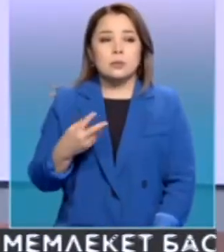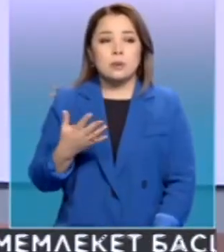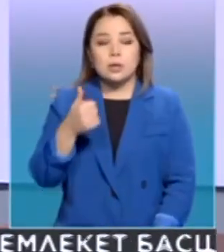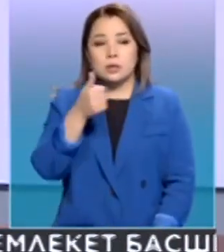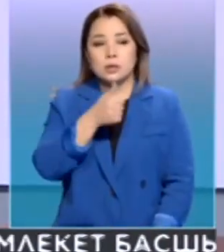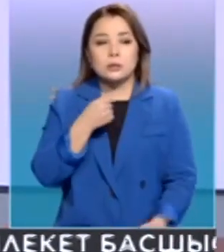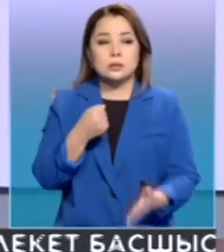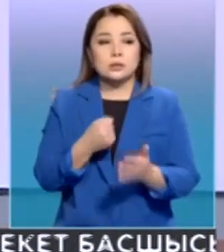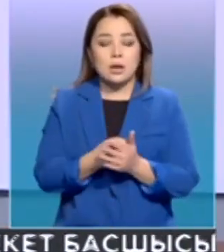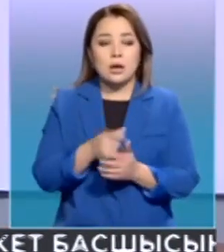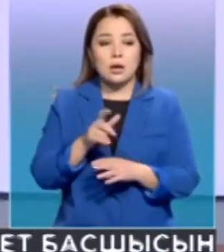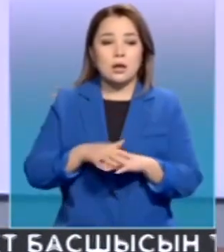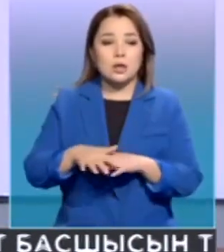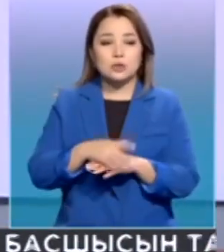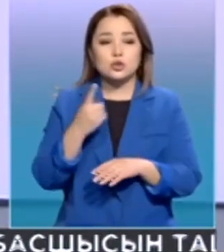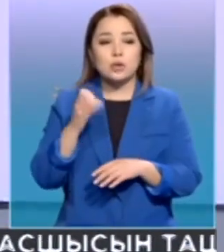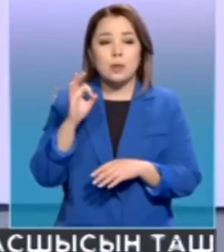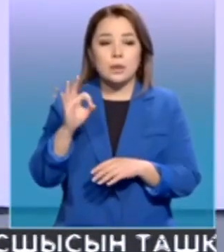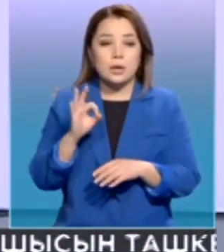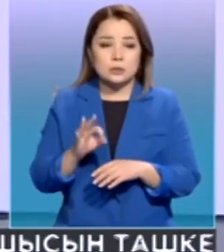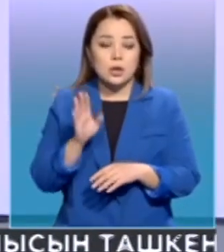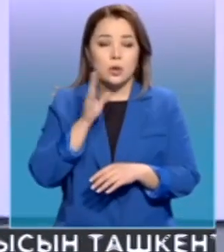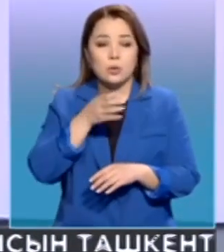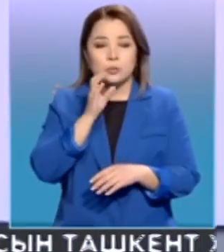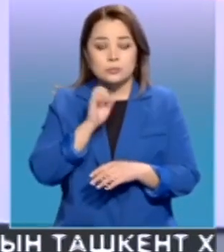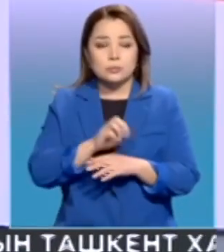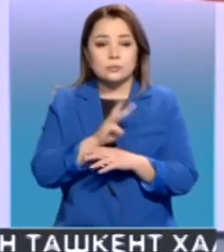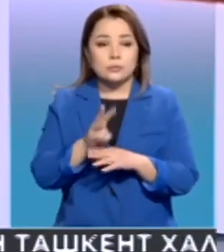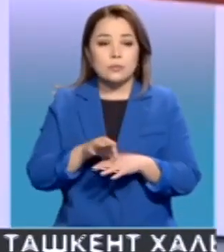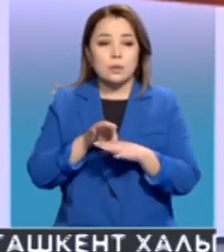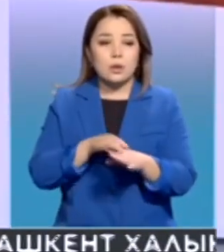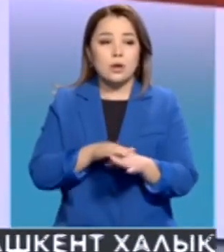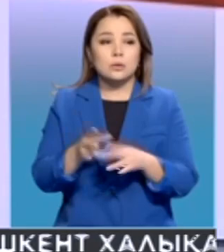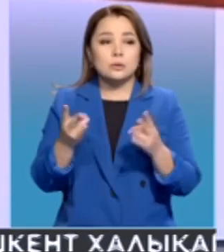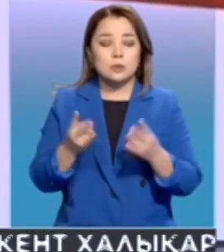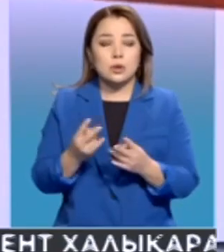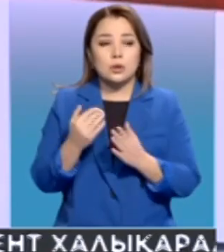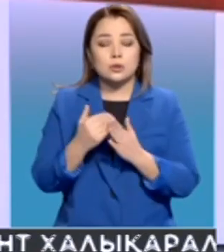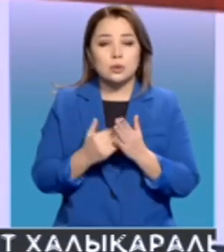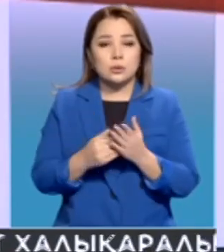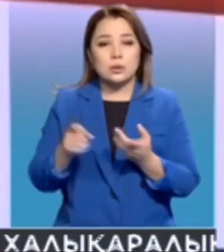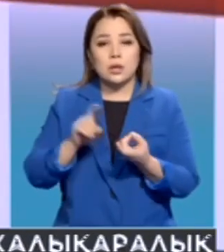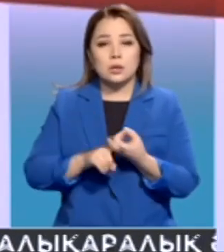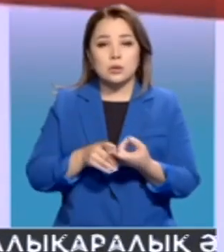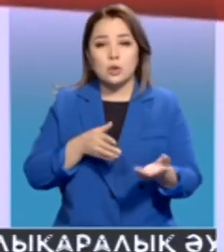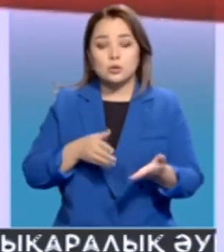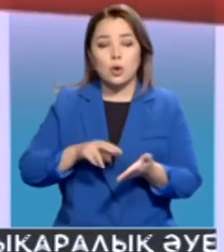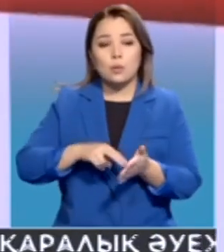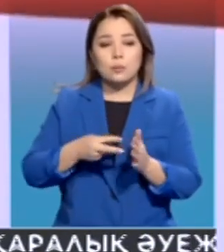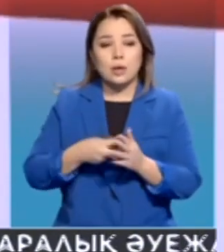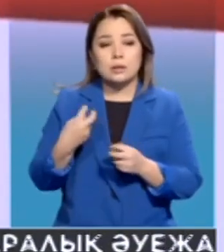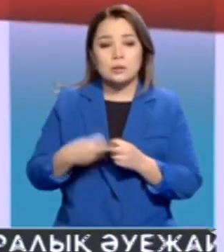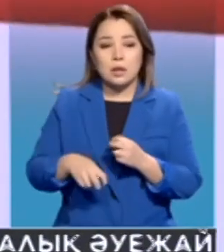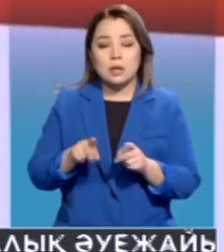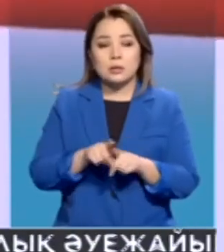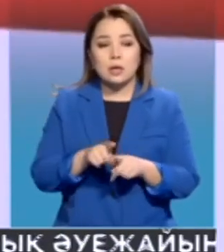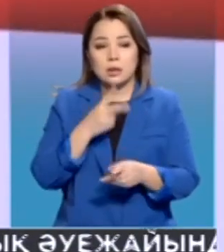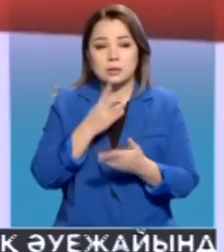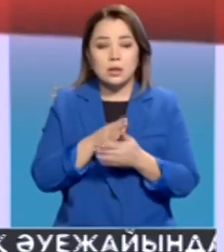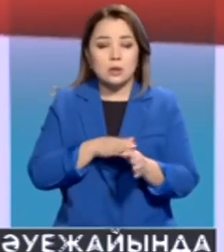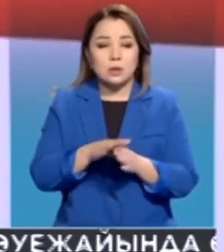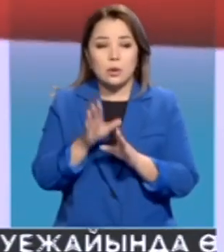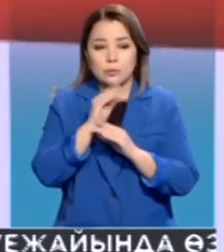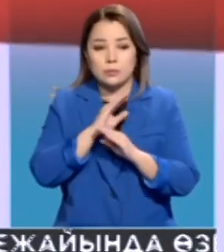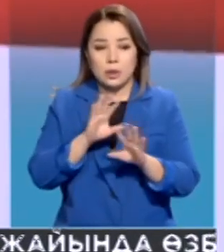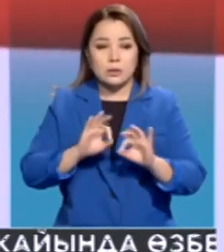2025 жылға дейін халықты 100% ауыз сумен қамту керек. Алайда жүйесіз тірлік, жосықсыз жоспардың кесірінен бұл меже